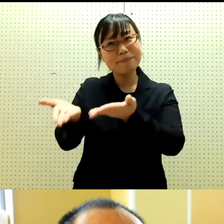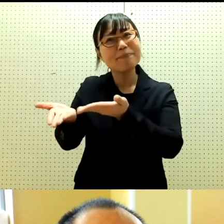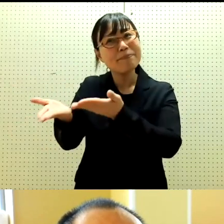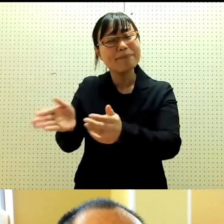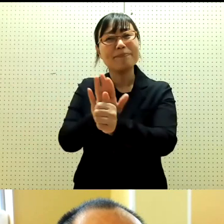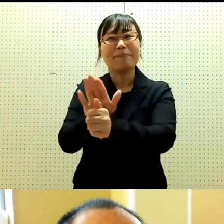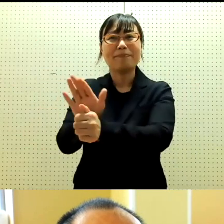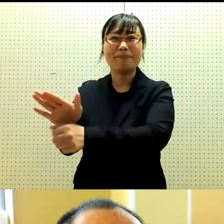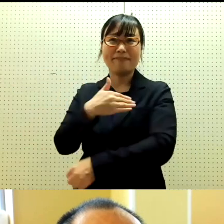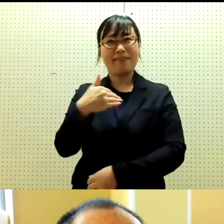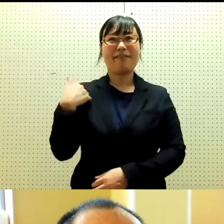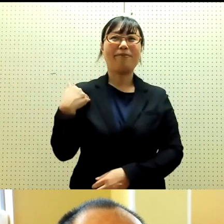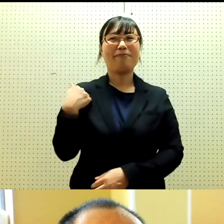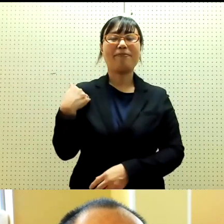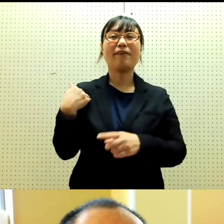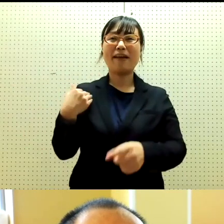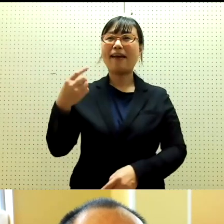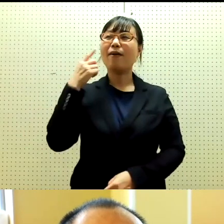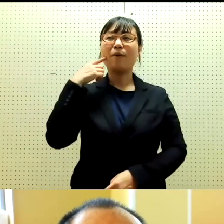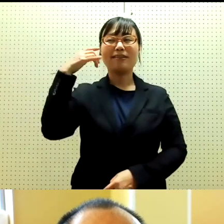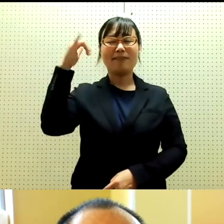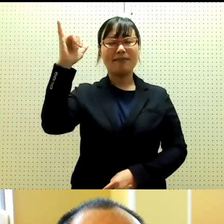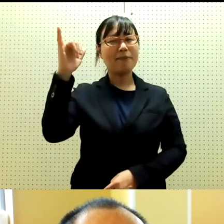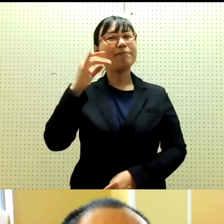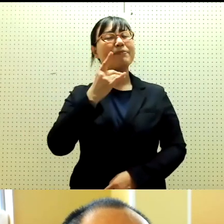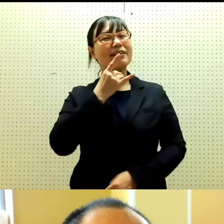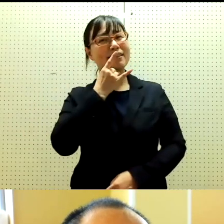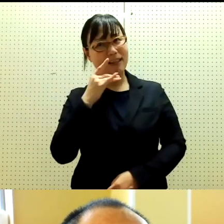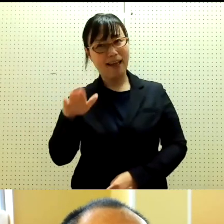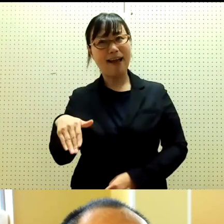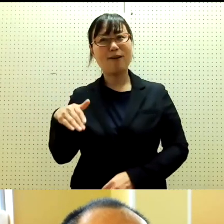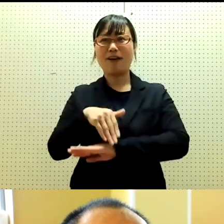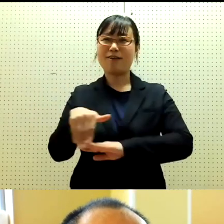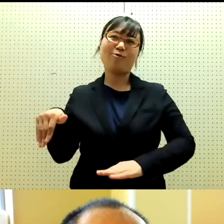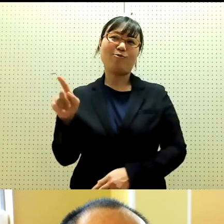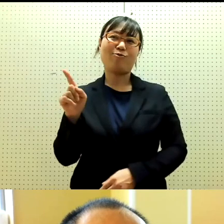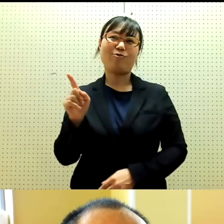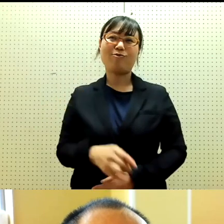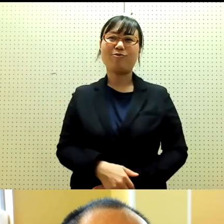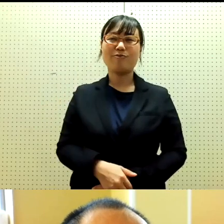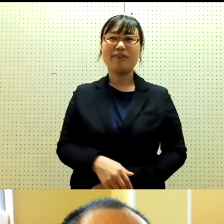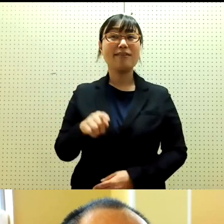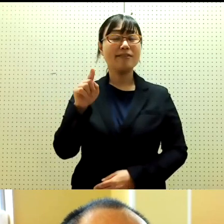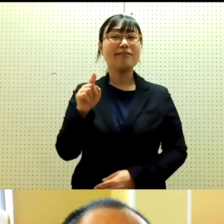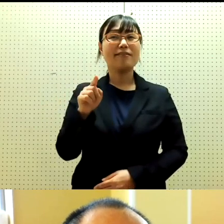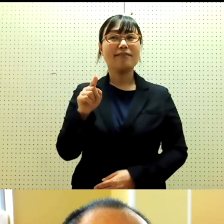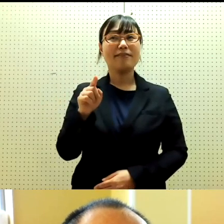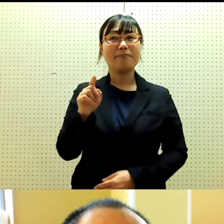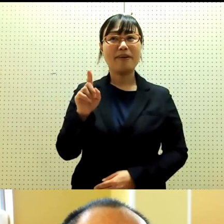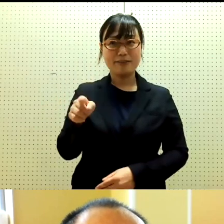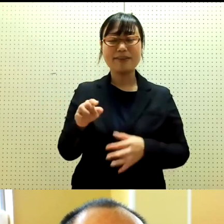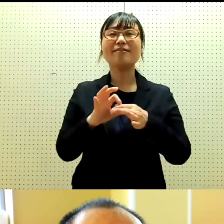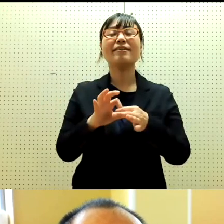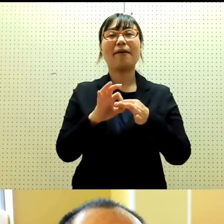は期待されてて、まあ、そのことについてはこれからさっき岩田で教育長もおっしゃってました